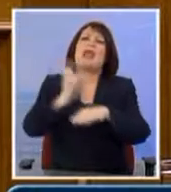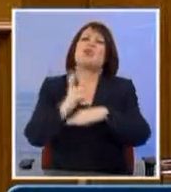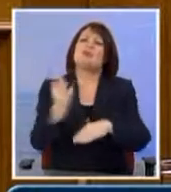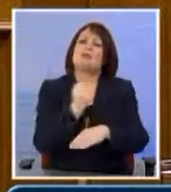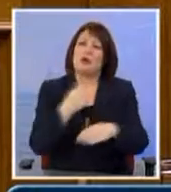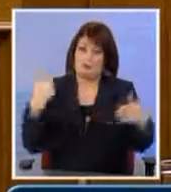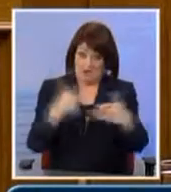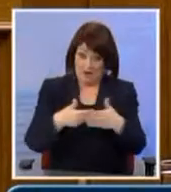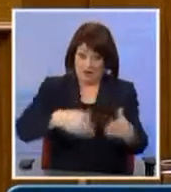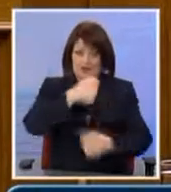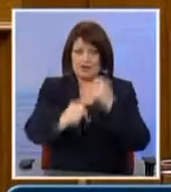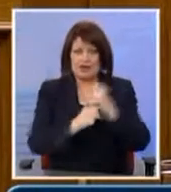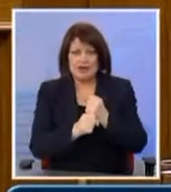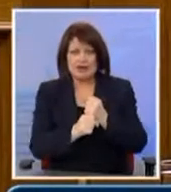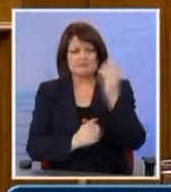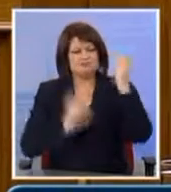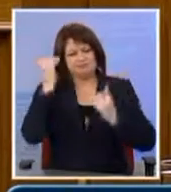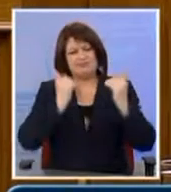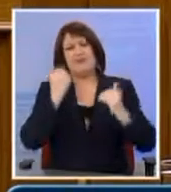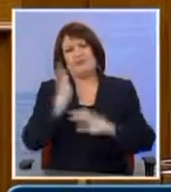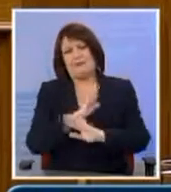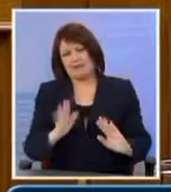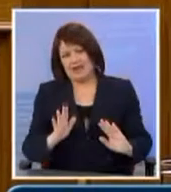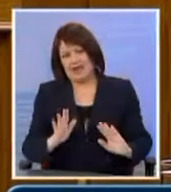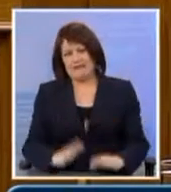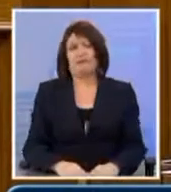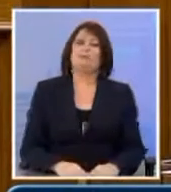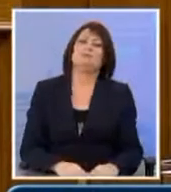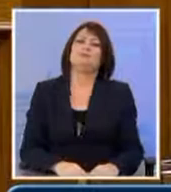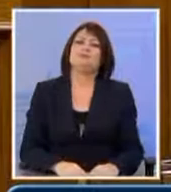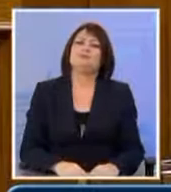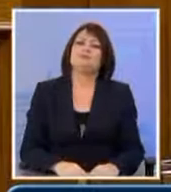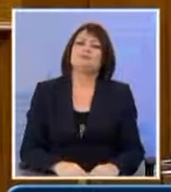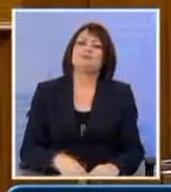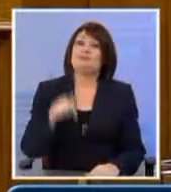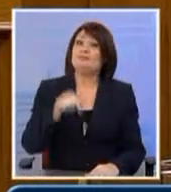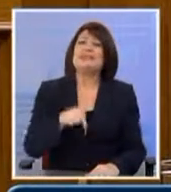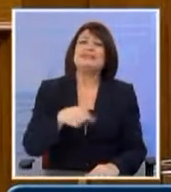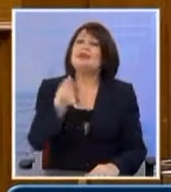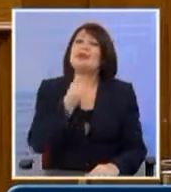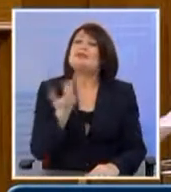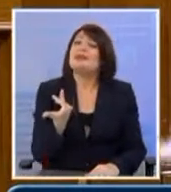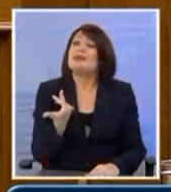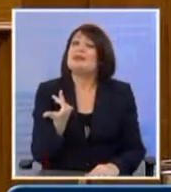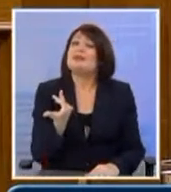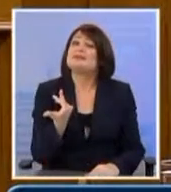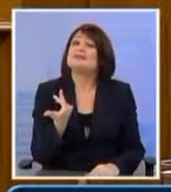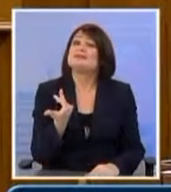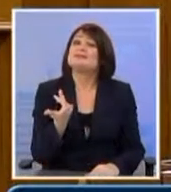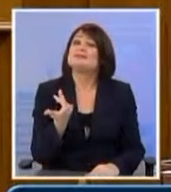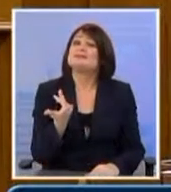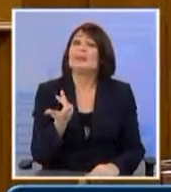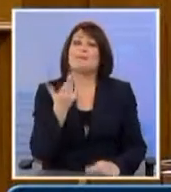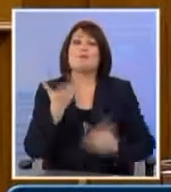στα τέλη του τρέχοντος έτους, το αμφισβήτησαν. Και μάλιστα πάρα πολύ σκληρά. σήμερα τι έχουν να πούν.